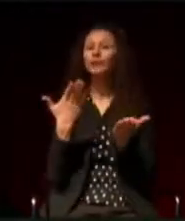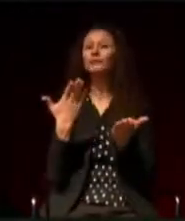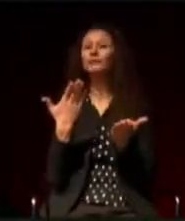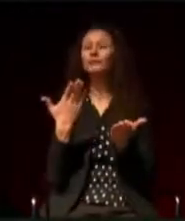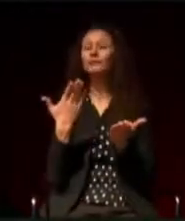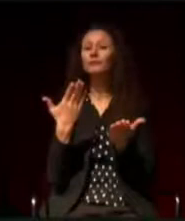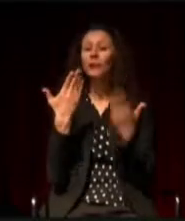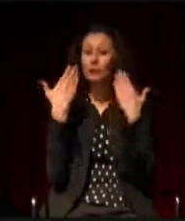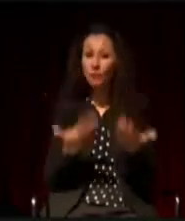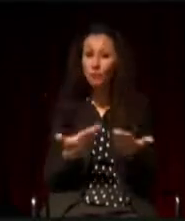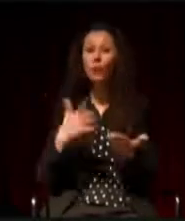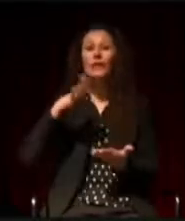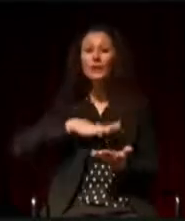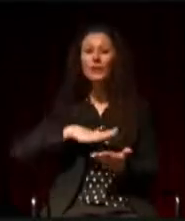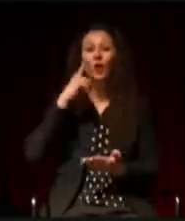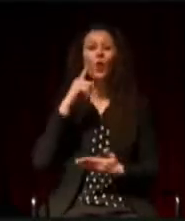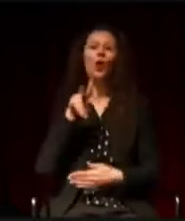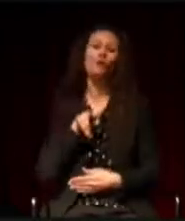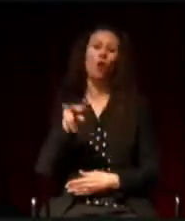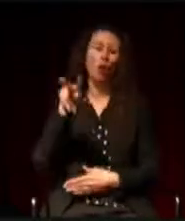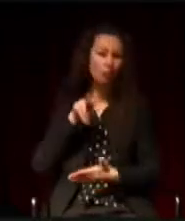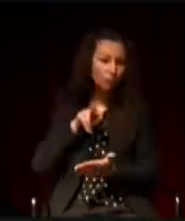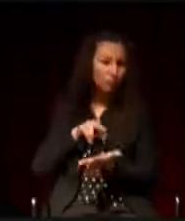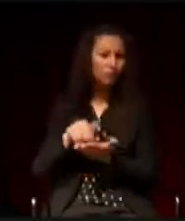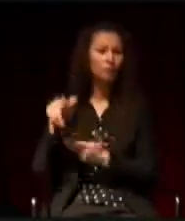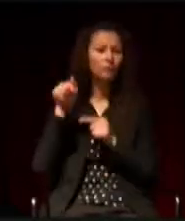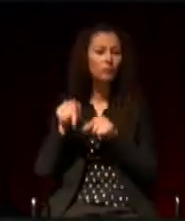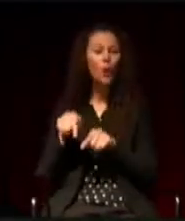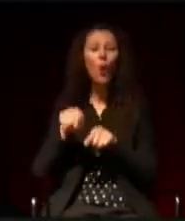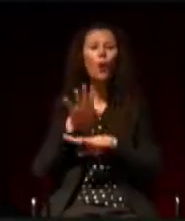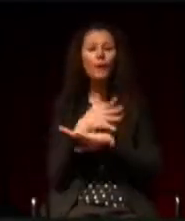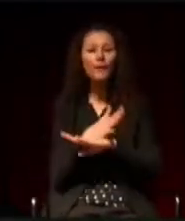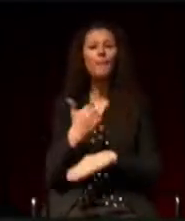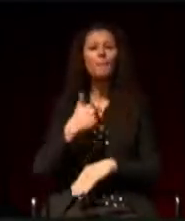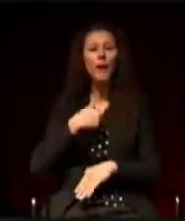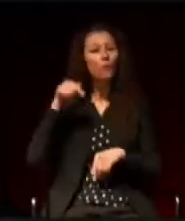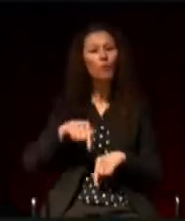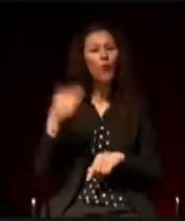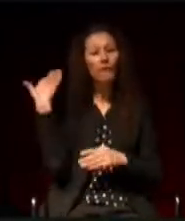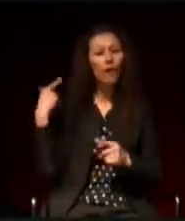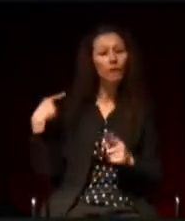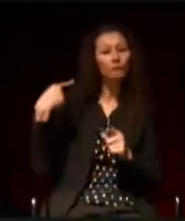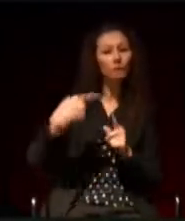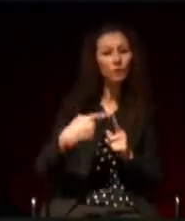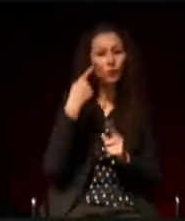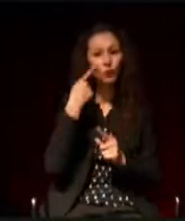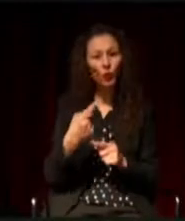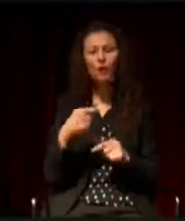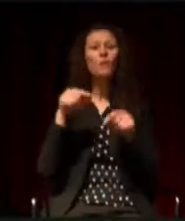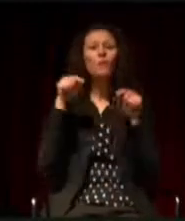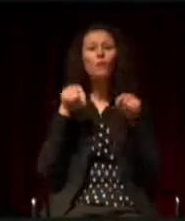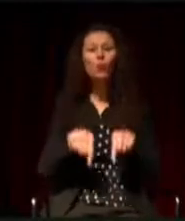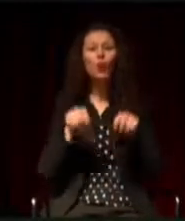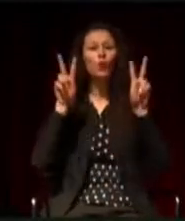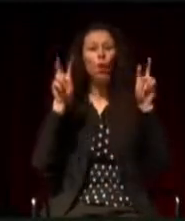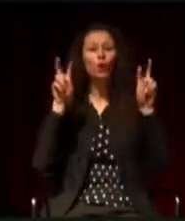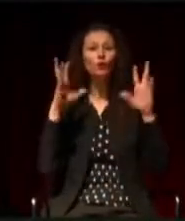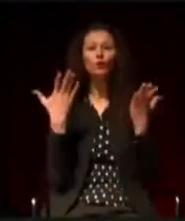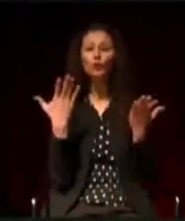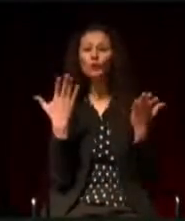tasvibi istenerek yol alındı. O nedenle ben bugüne kadar bu